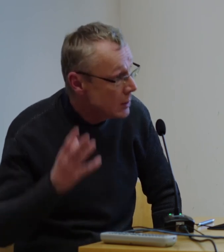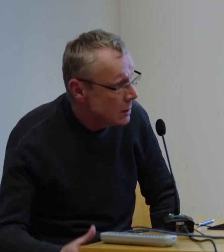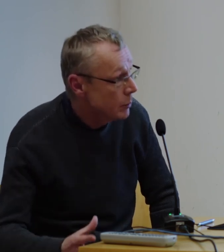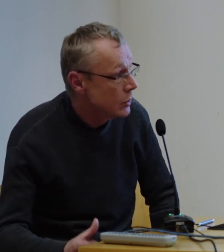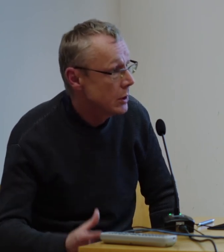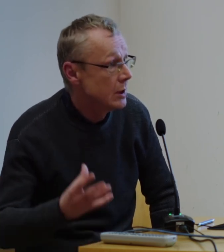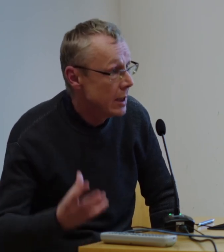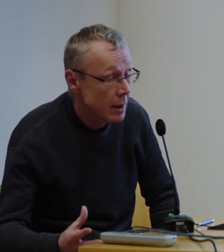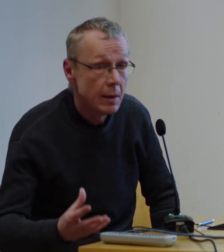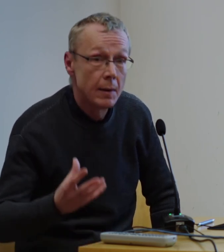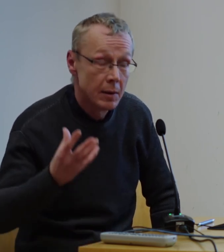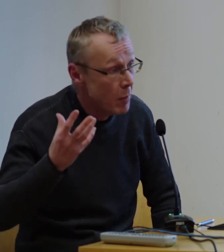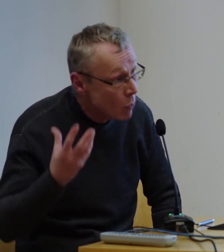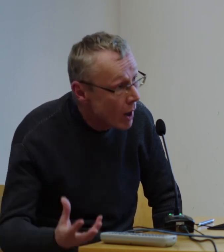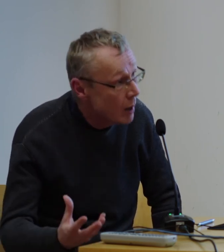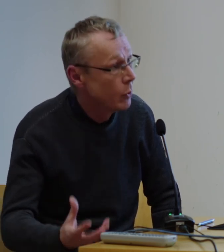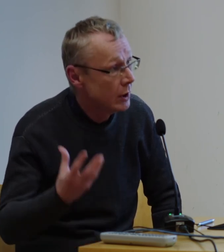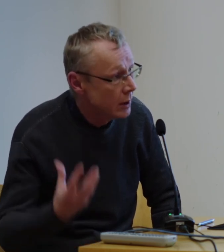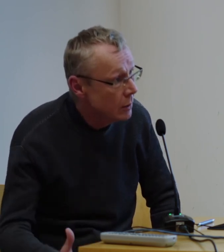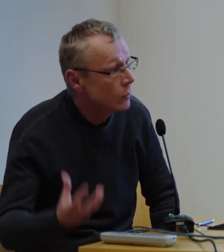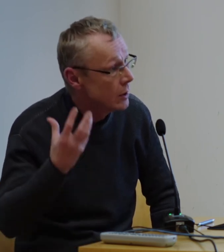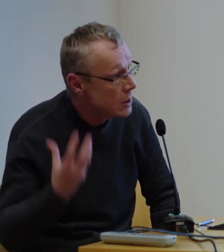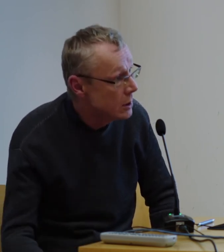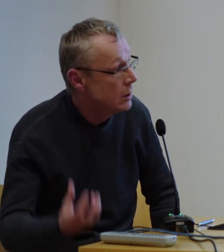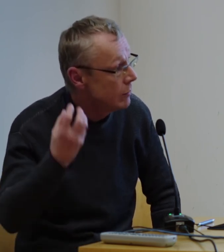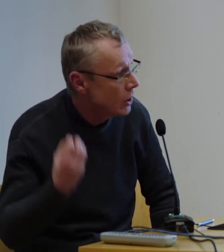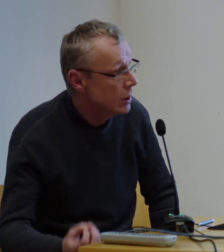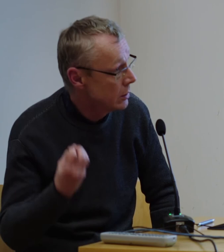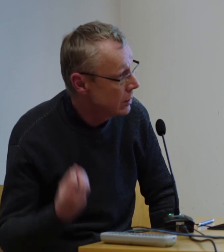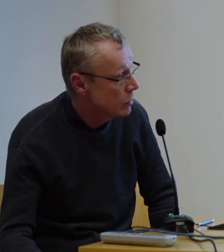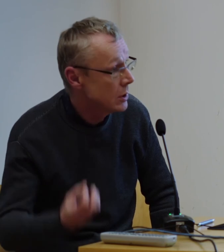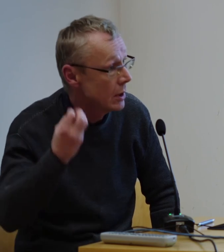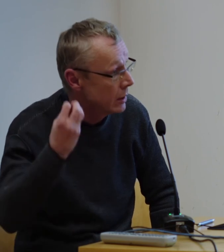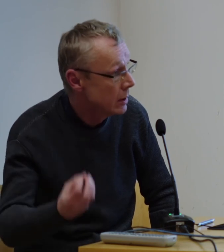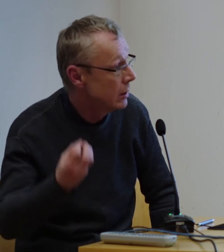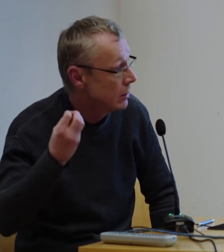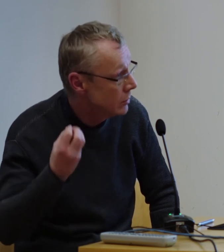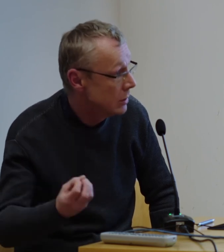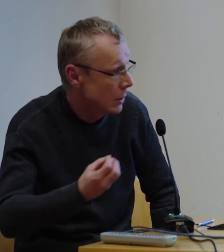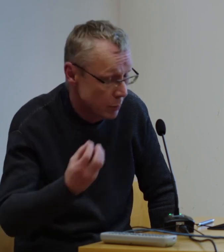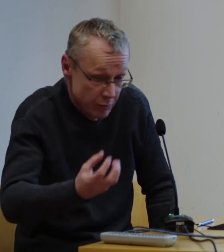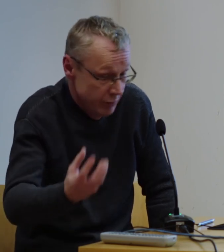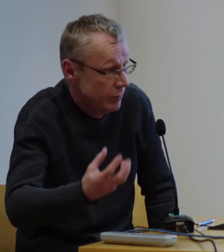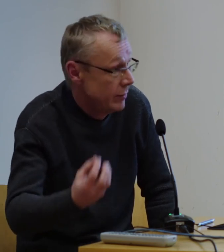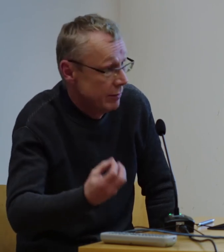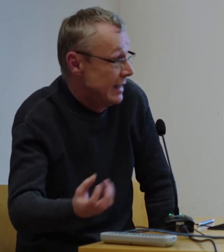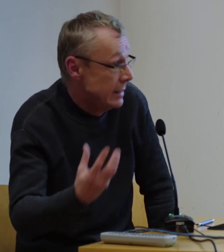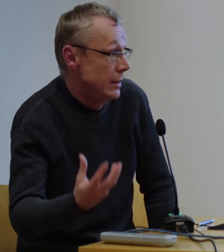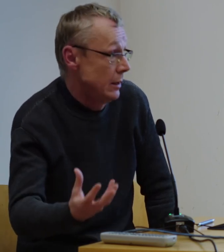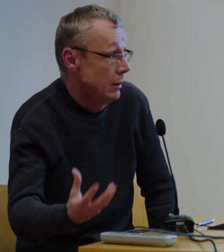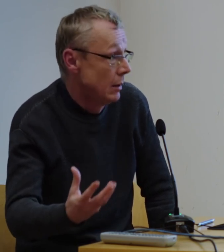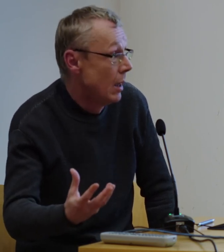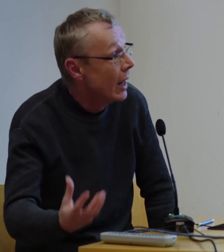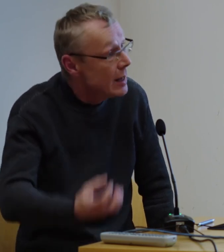Katalog prací prostě je manuál, podle kterého se řídí všechny instituce a jejich jakoby